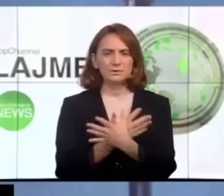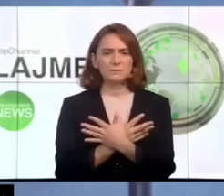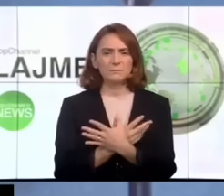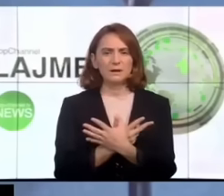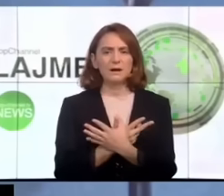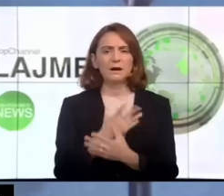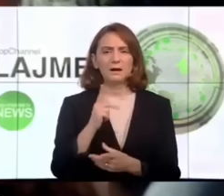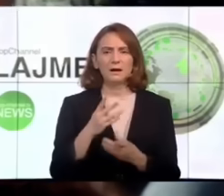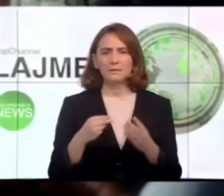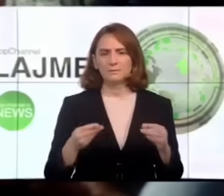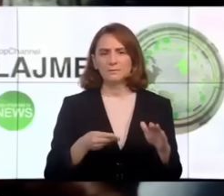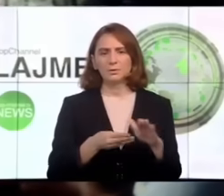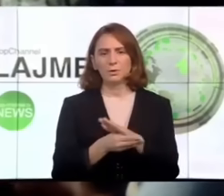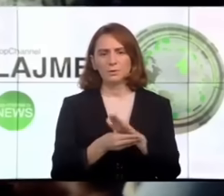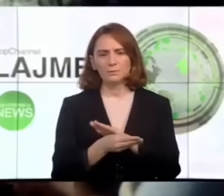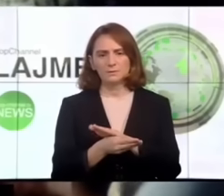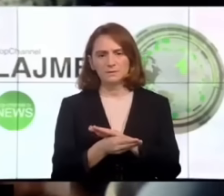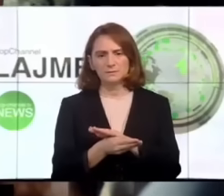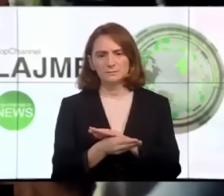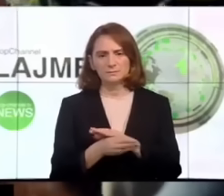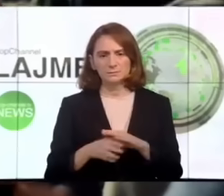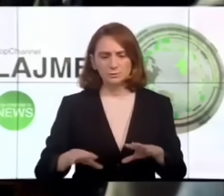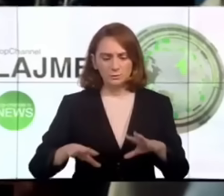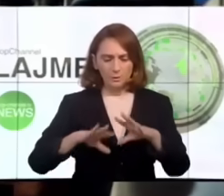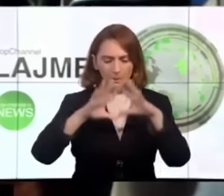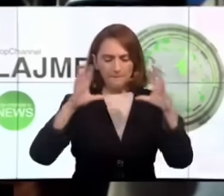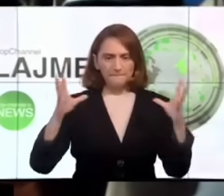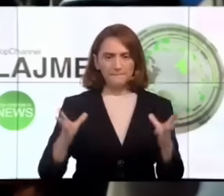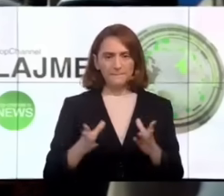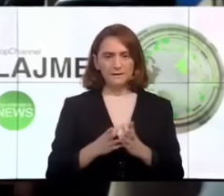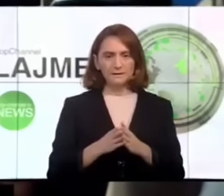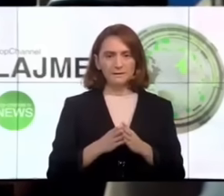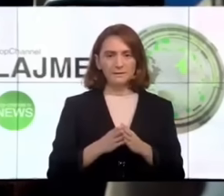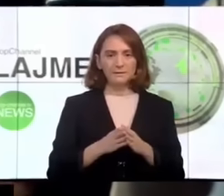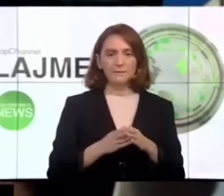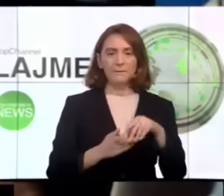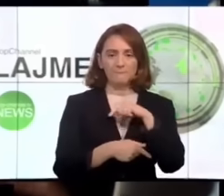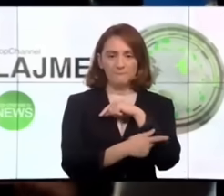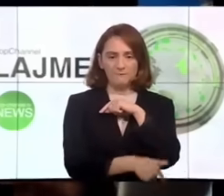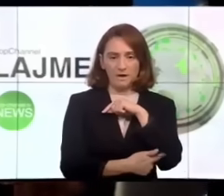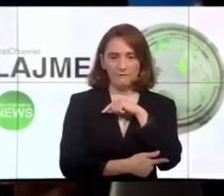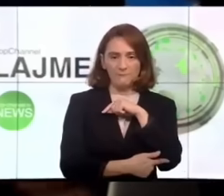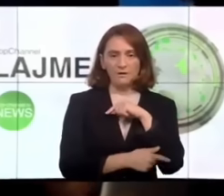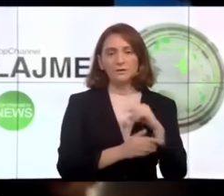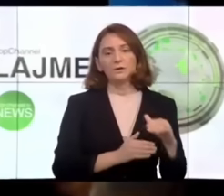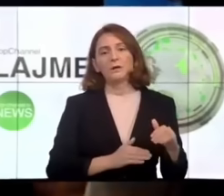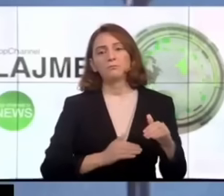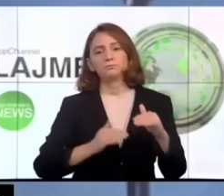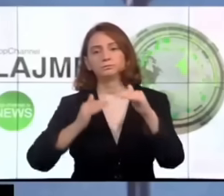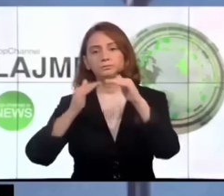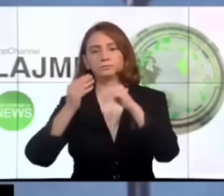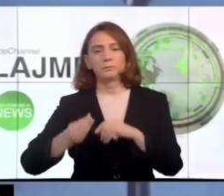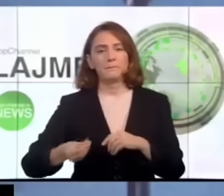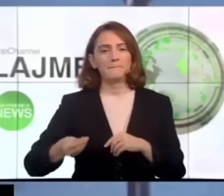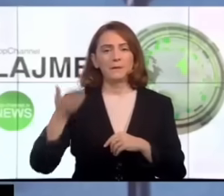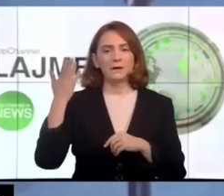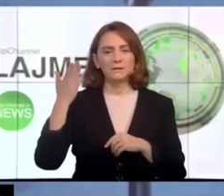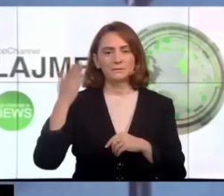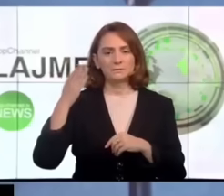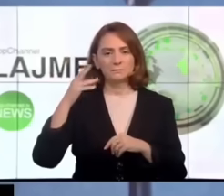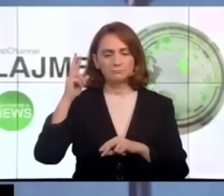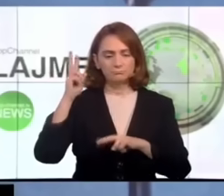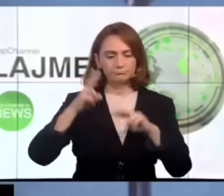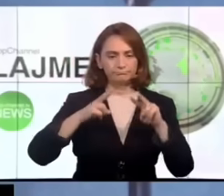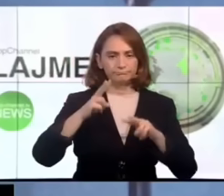veten sepse filmi bën një udhtim vertikal nga shtresat më të larta, duke shkruar deri në shtresat më të ulta. Nuk do të thotë që të kesh